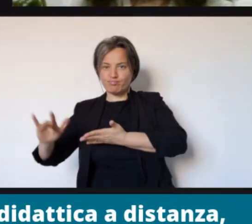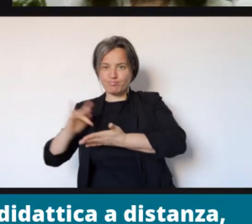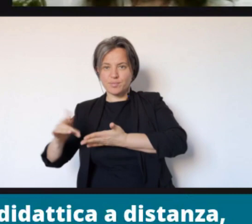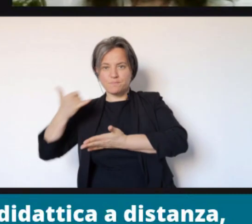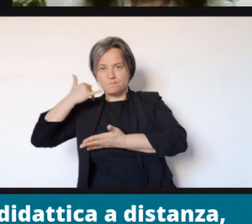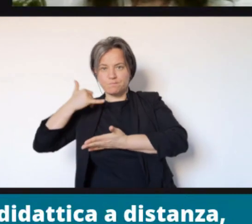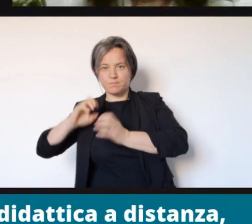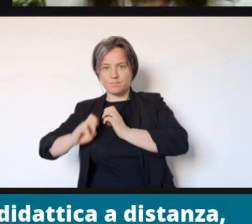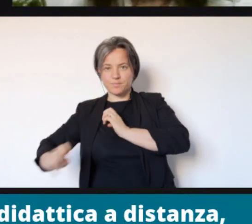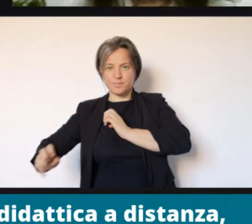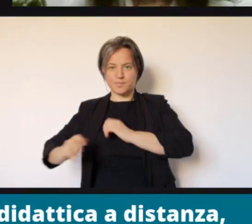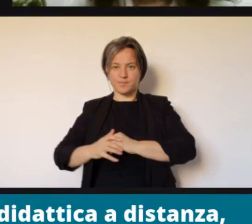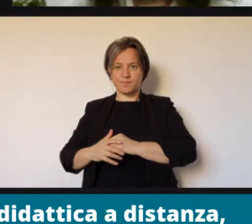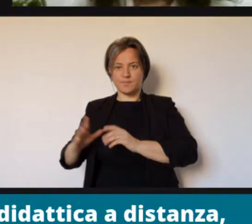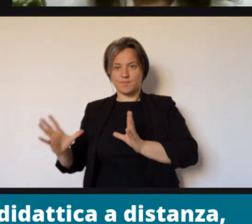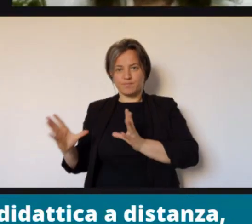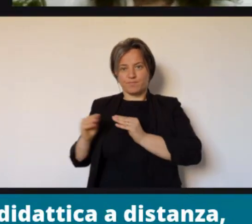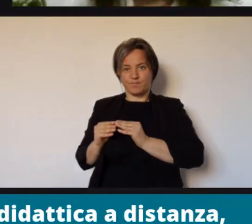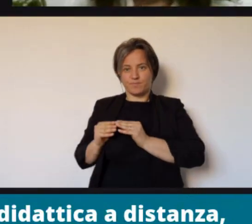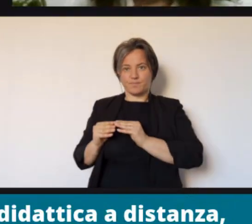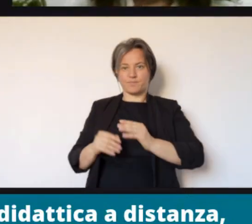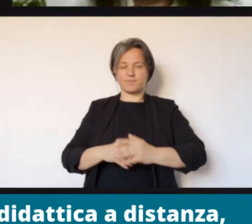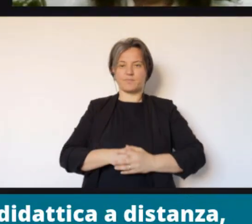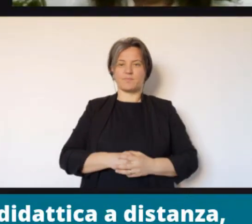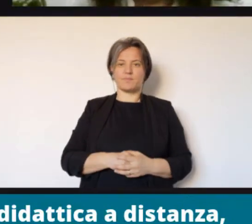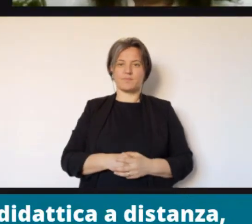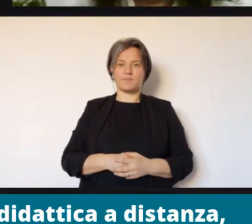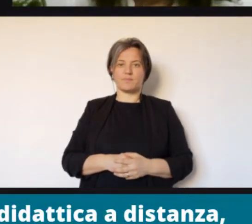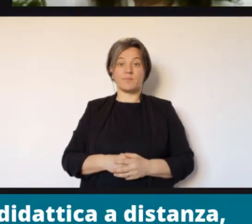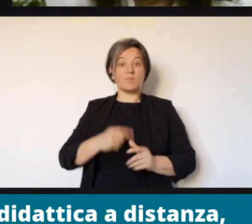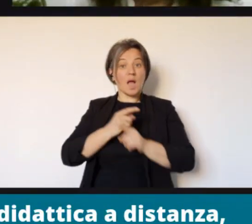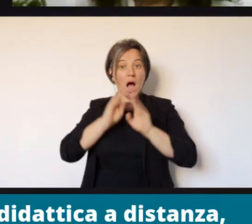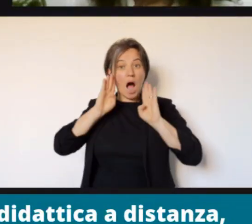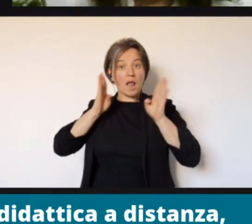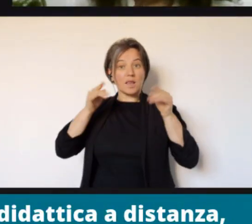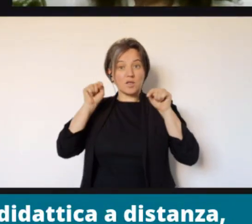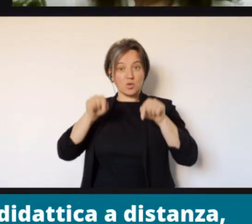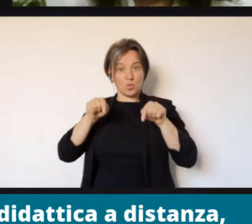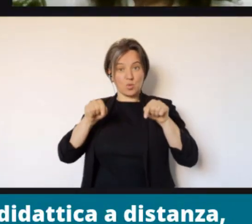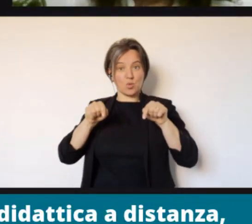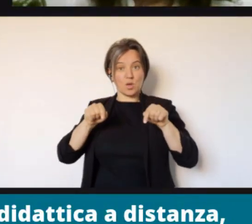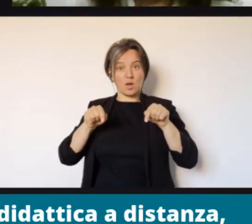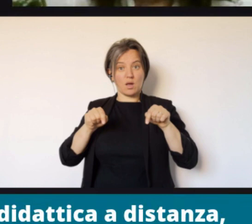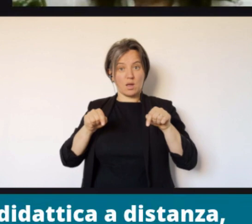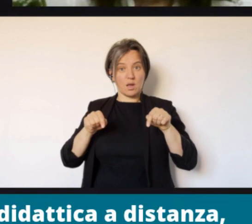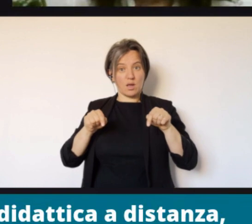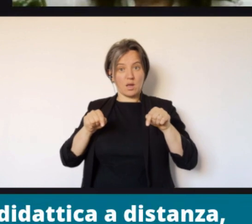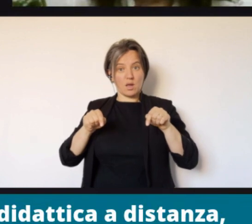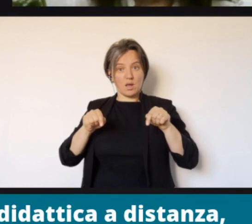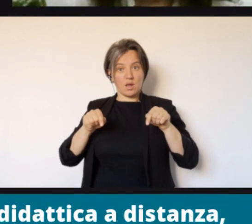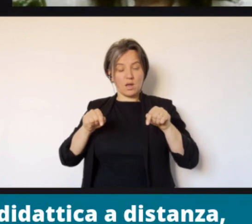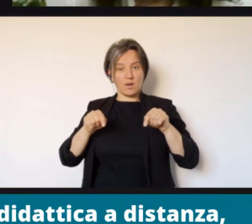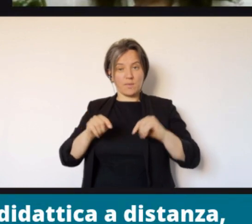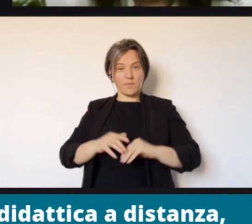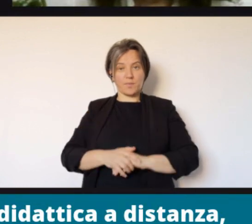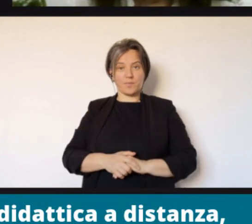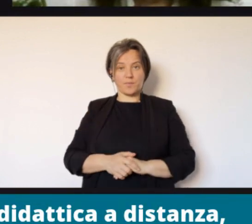E poi bisogna avere un'attenzione su questo, perché